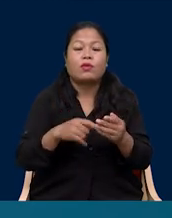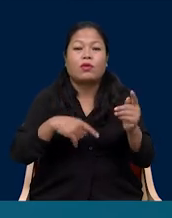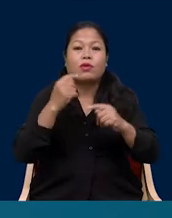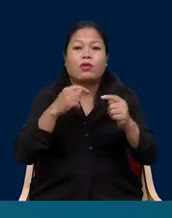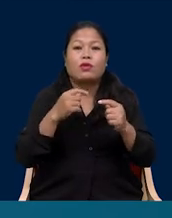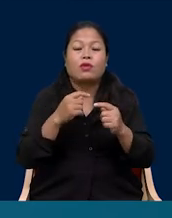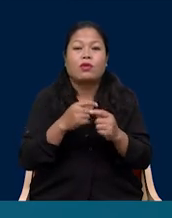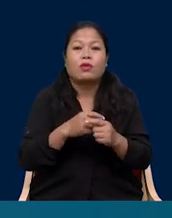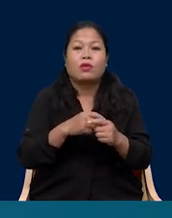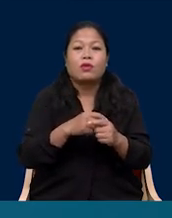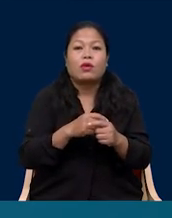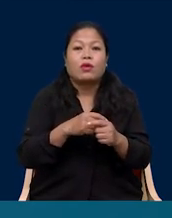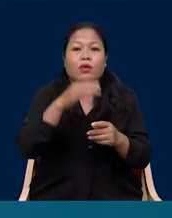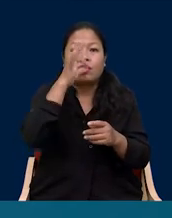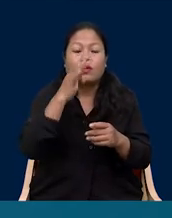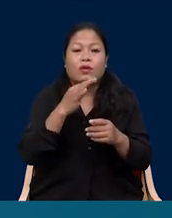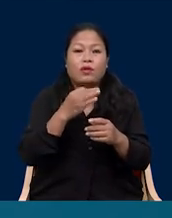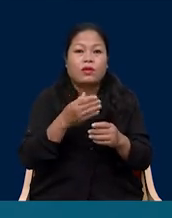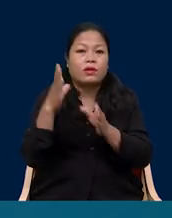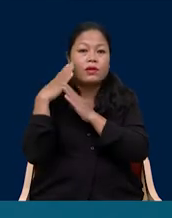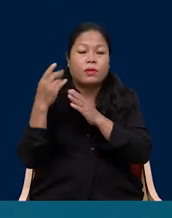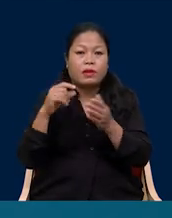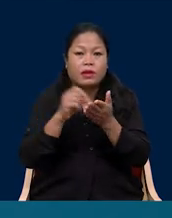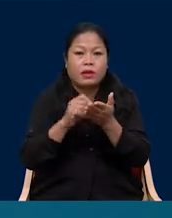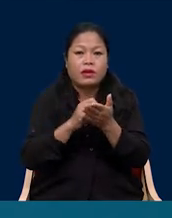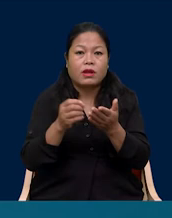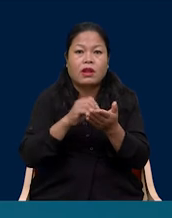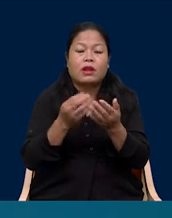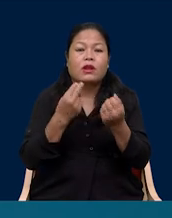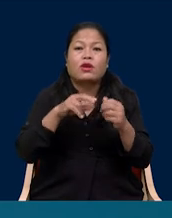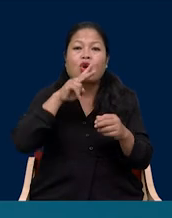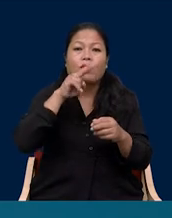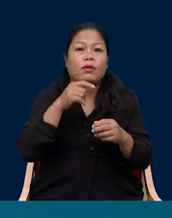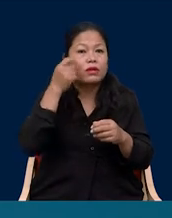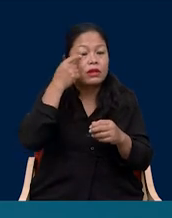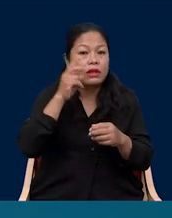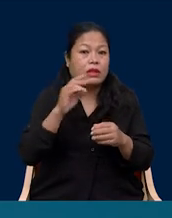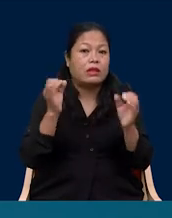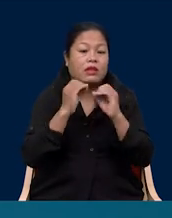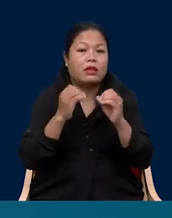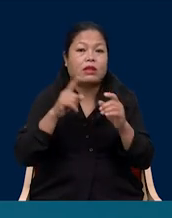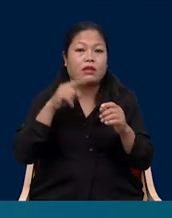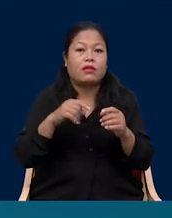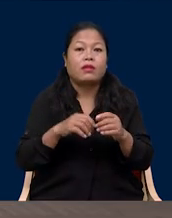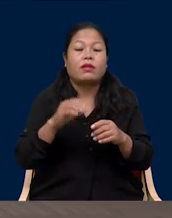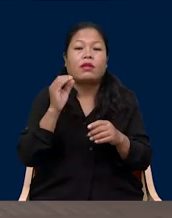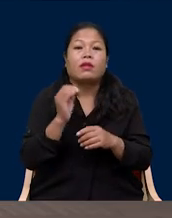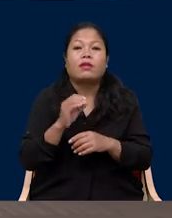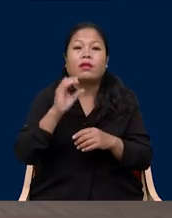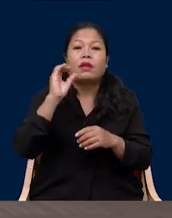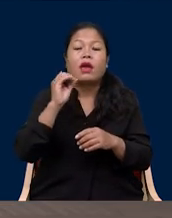हो, यसलाई जति हामीले क्रिटिकल भएर लेखिनुपर्ने हो बोलिनुपर्ने हो त्यति धेरै चाहिँ लेखिएको या बोलिएको पनि देखिँदैन।